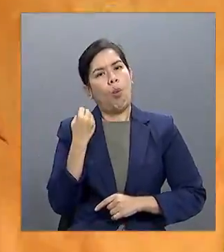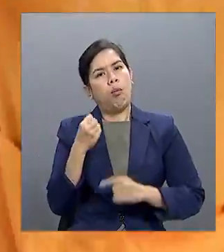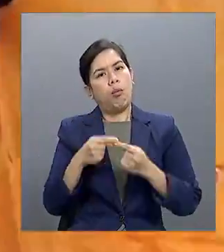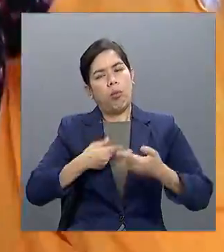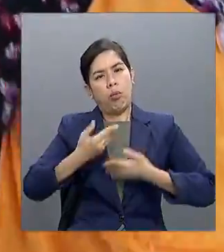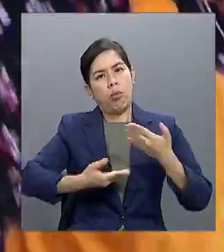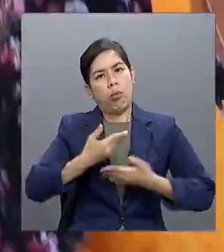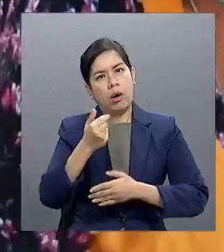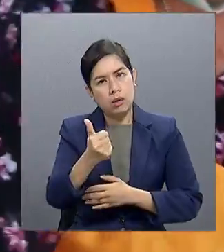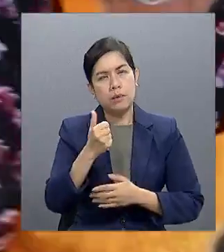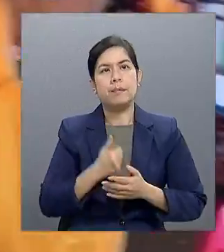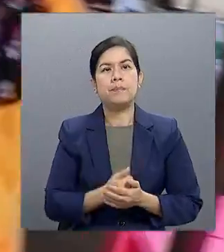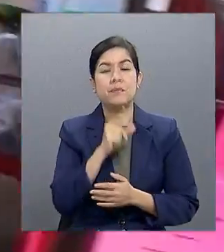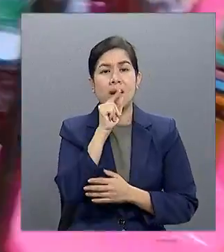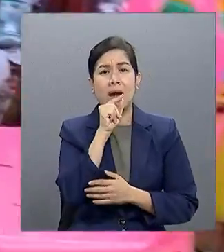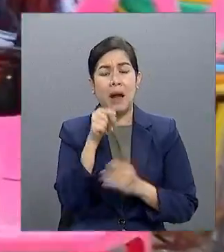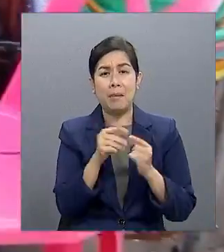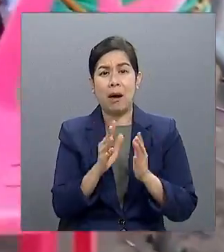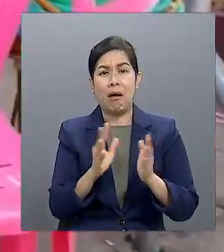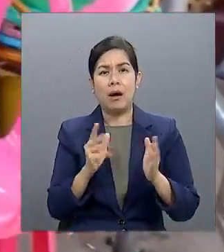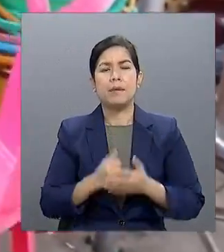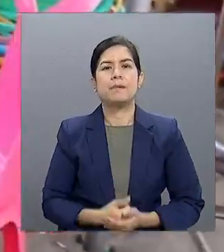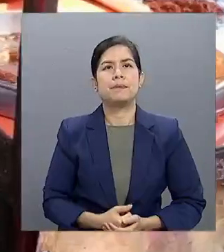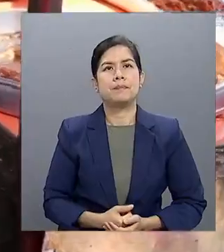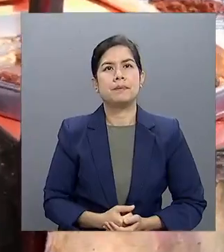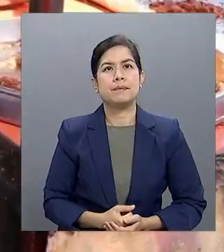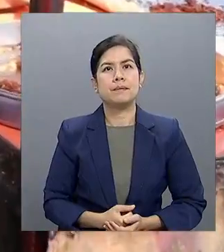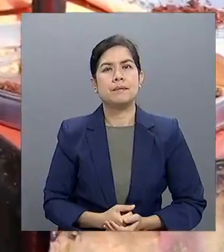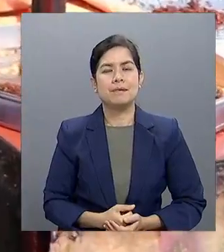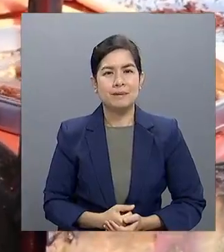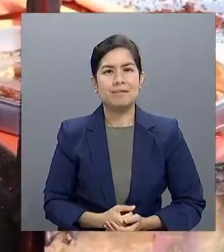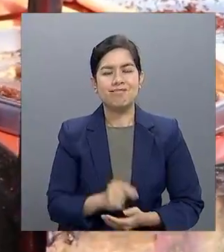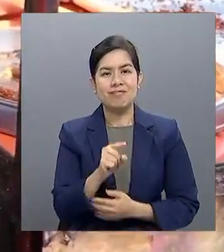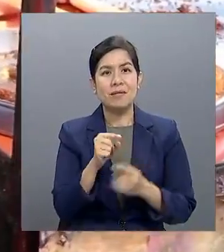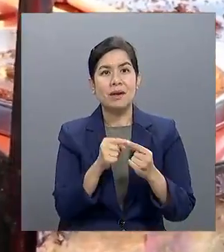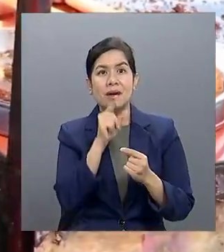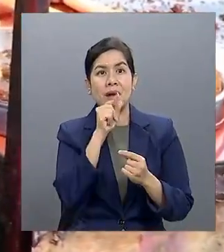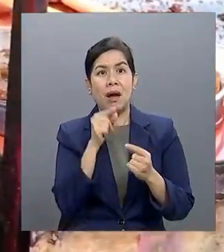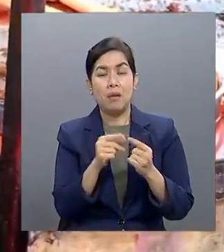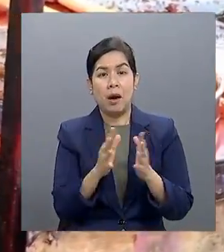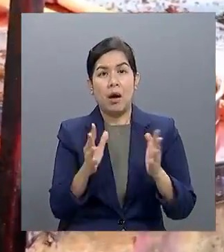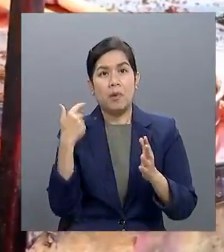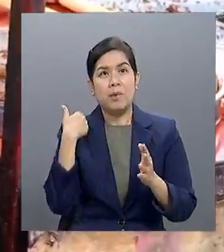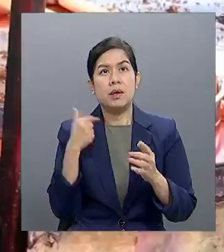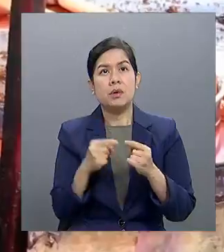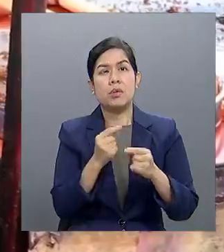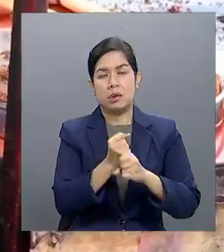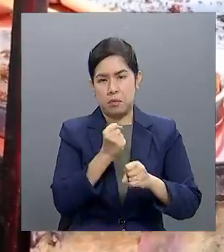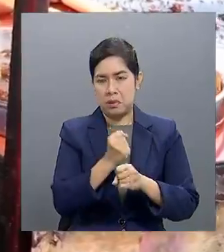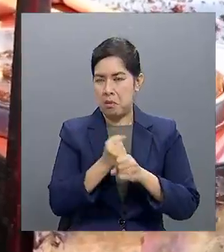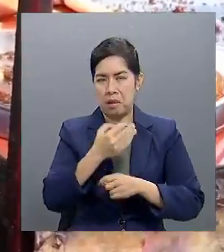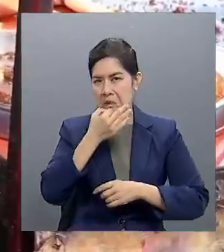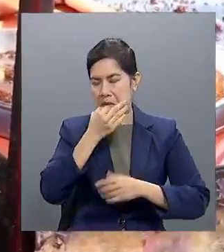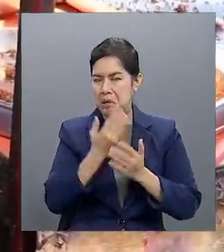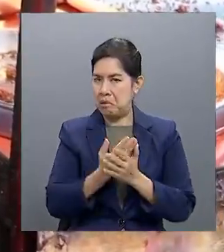นะ ไก่ไม่ทันได้ร้องไห้กำลังจะร้องคือจับลงกระทะแล้วนะครับก็กลายเป็นธุรกิจสร้างอาชีพให้กับครอบครัวได้เป็นอย่างดีเลยครับ โดยเรื่